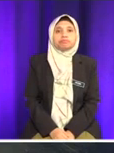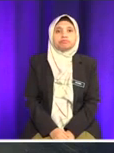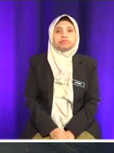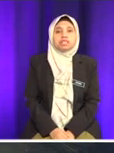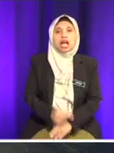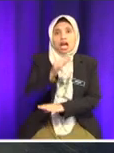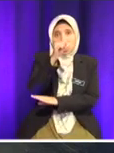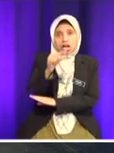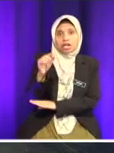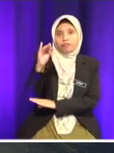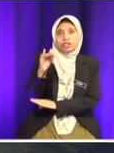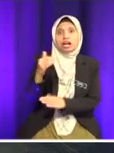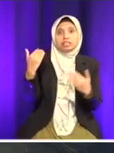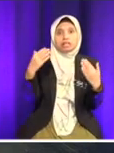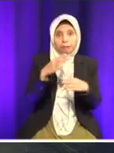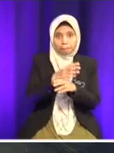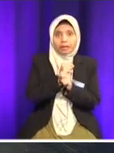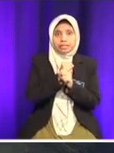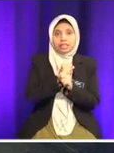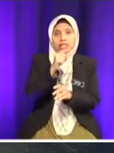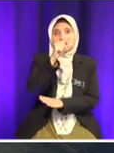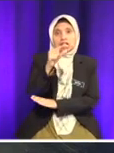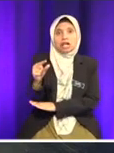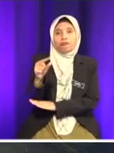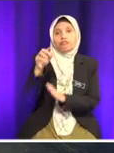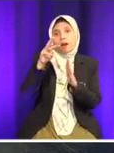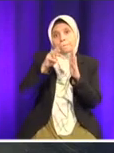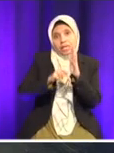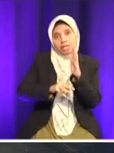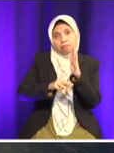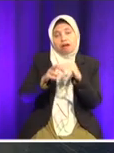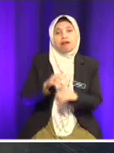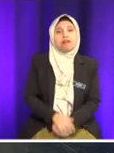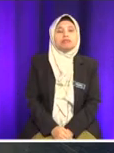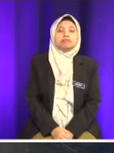grafik yang berhasil adalah grafik minimum